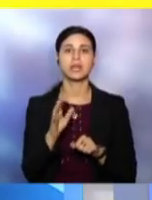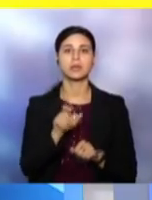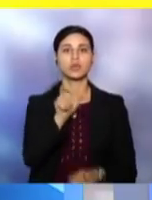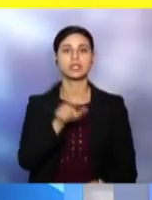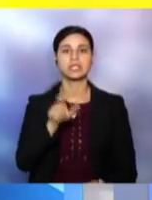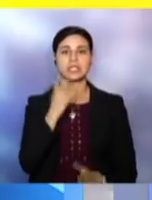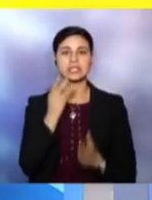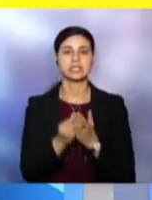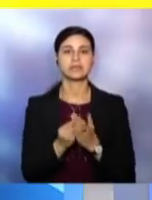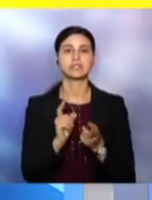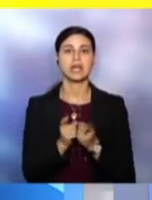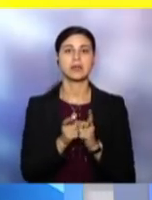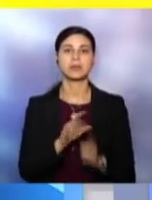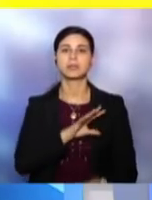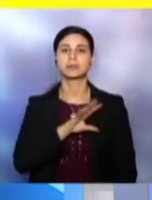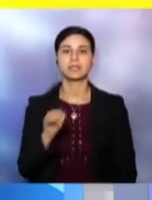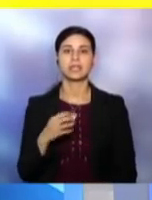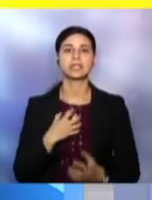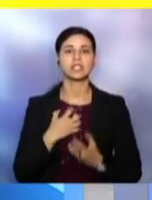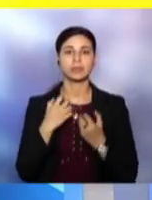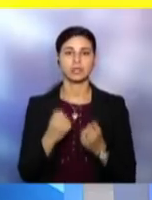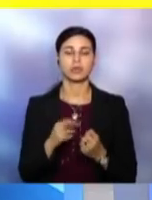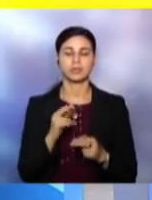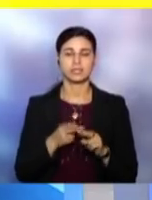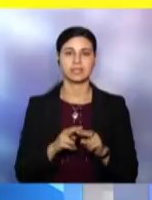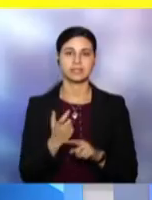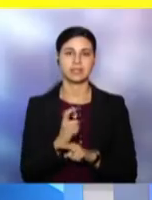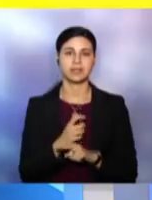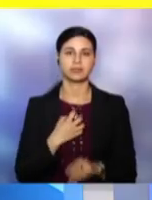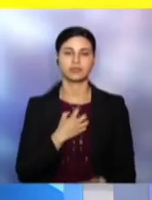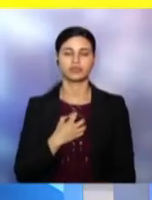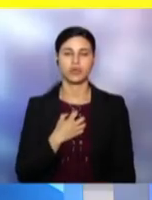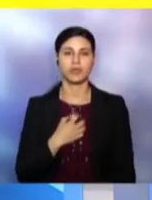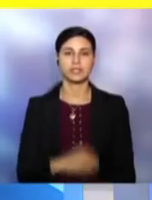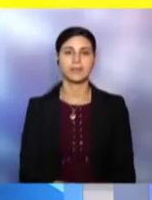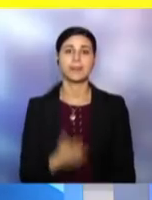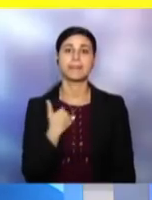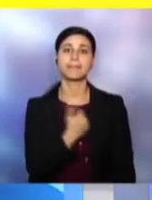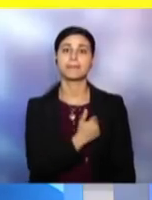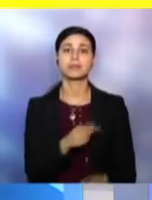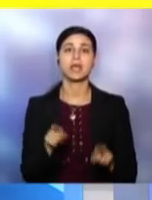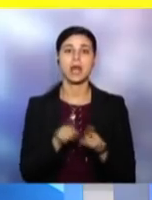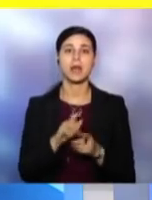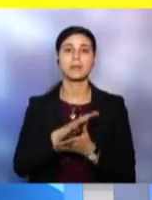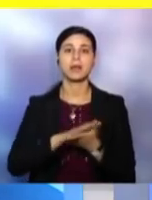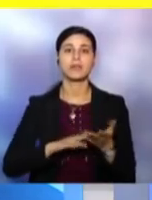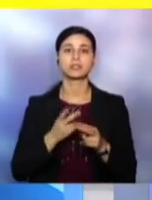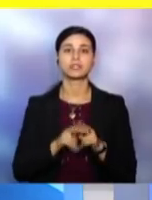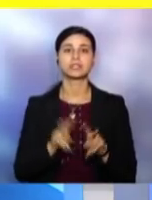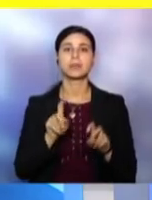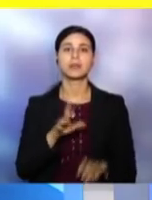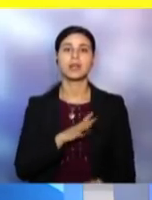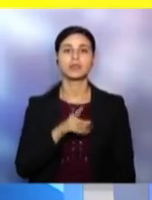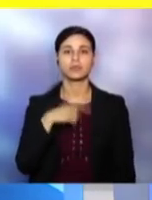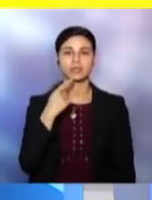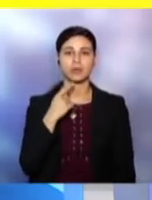არამედ მთელი საზოგადოების ჯანმრთელობას და ეს ძალიან მნიშვნელოვანია. მე მინდა კვების ბლოკში ერთხელაც გავაგრძელოთ ის თემა, რაზედაც ჩვენ